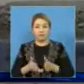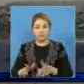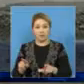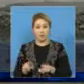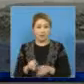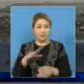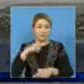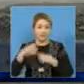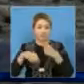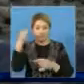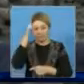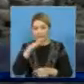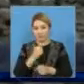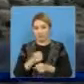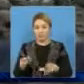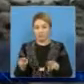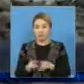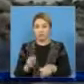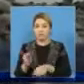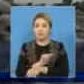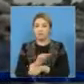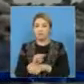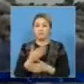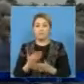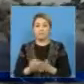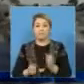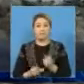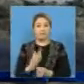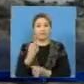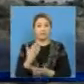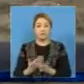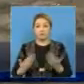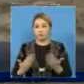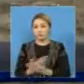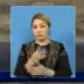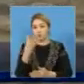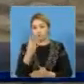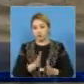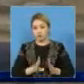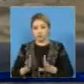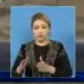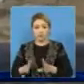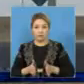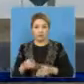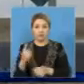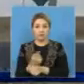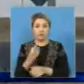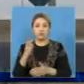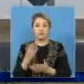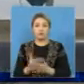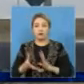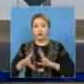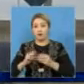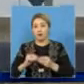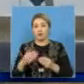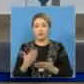В следующем году действующую дорогу также реконструируют. В результате появится новая четырехполосная трасса первой категории. В общей сложности